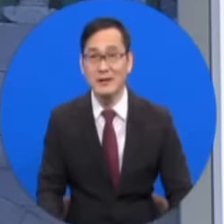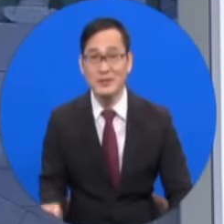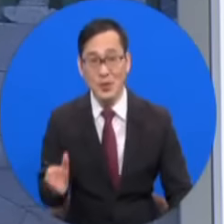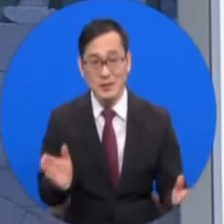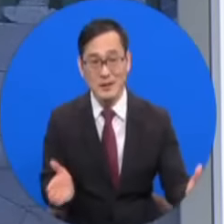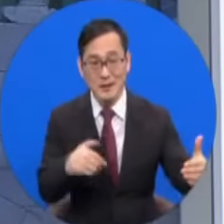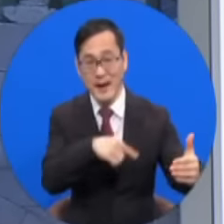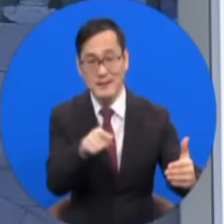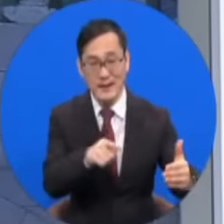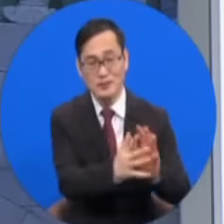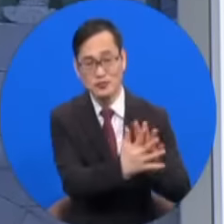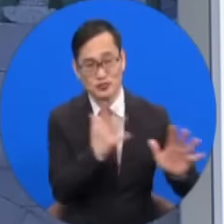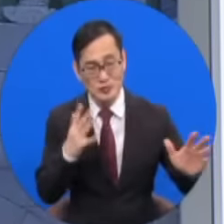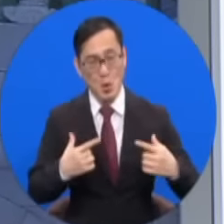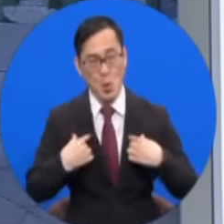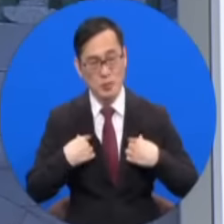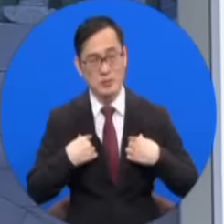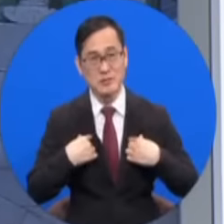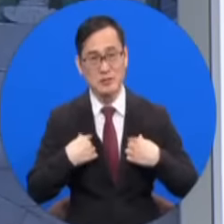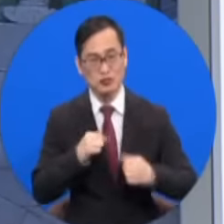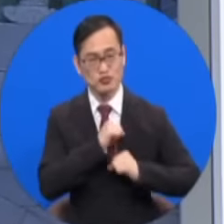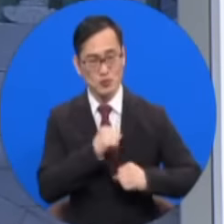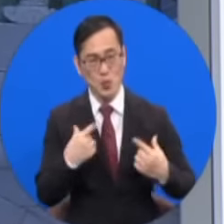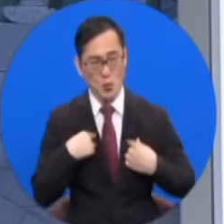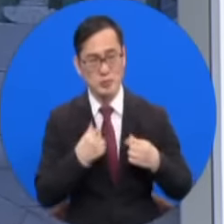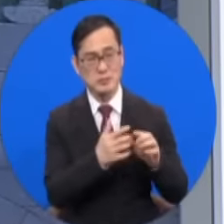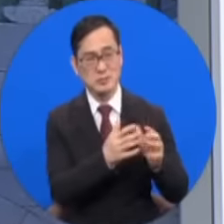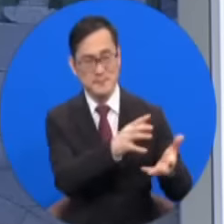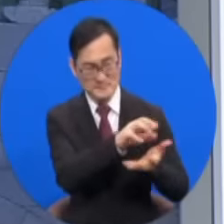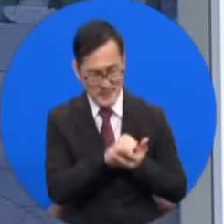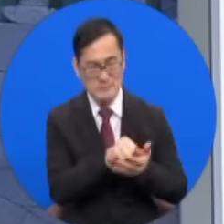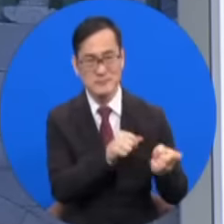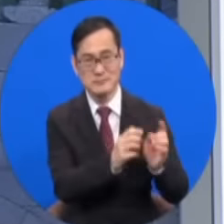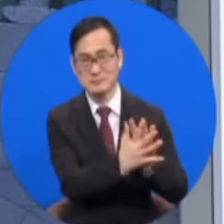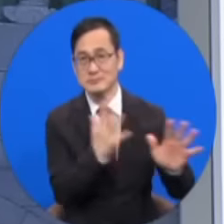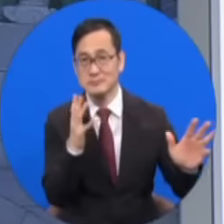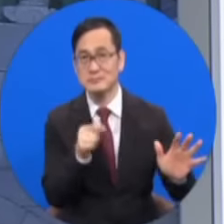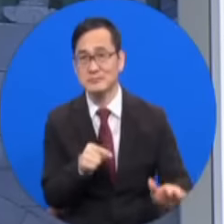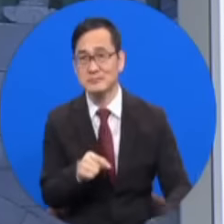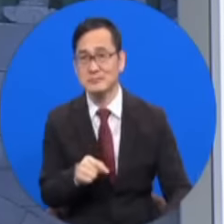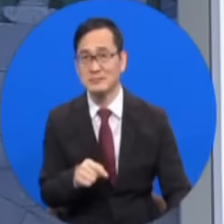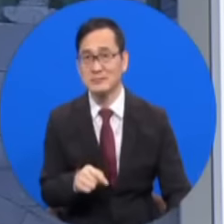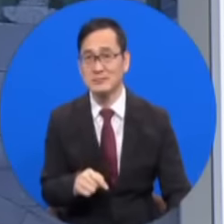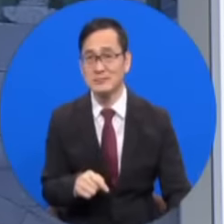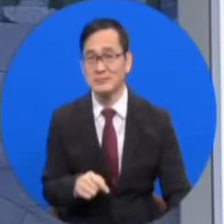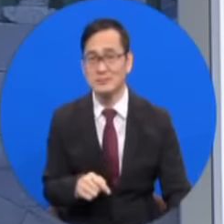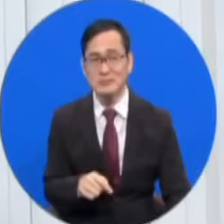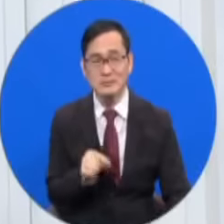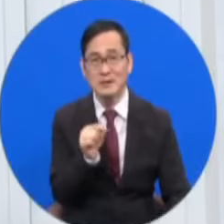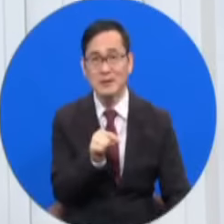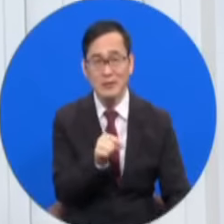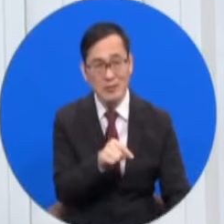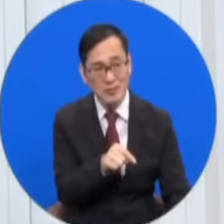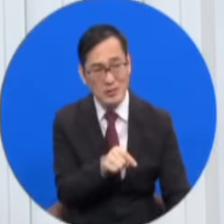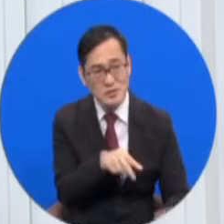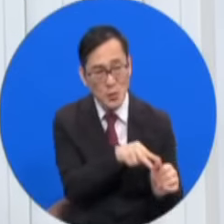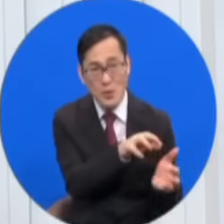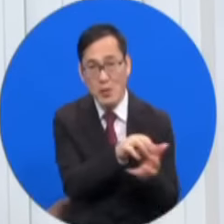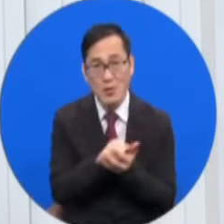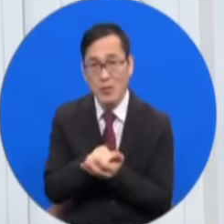영상이든 이걸 도대체 우크라이 당국이 어떻게 확보했을 러시아 군대에 우크라이나 첩자가 있다고 봐야 되죠 그 젤렌스키